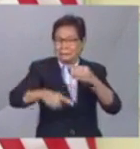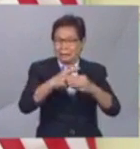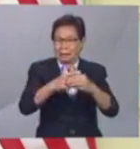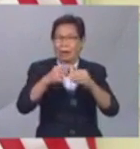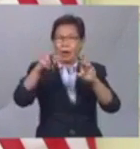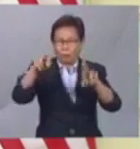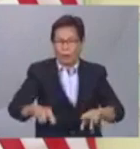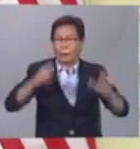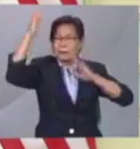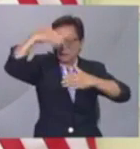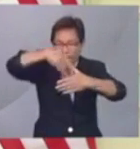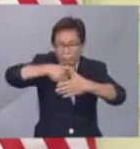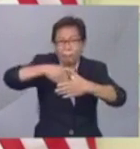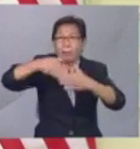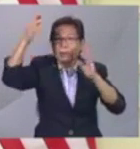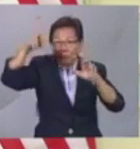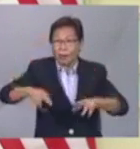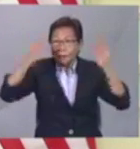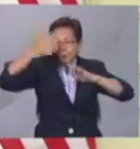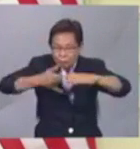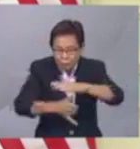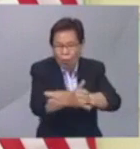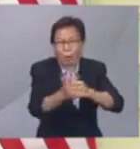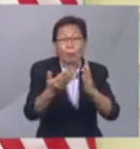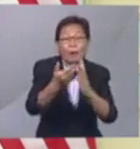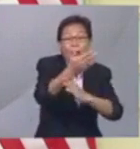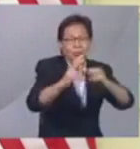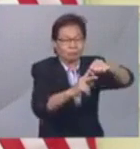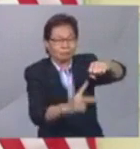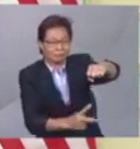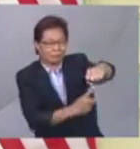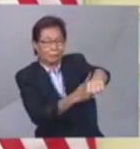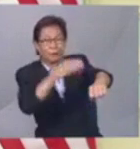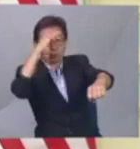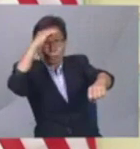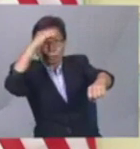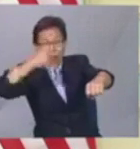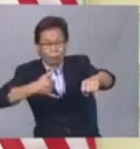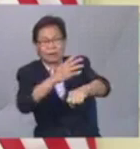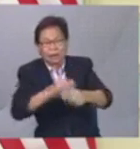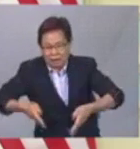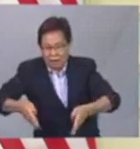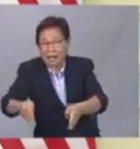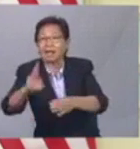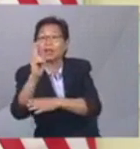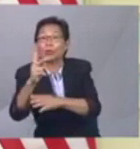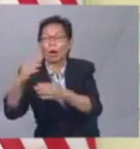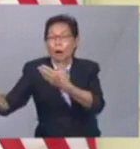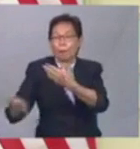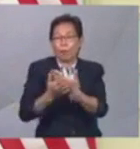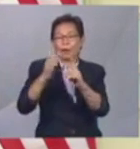kita melalui Tambak Johor dan juga link kedua yang pulang